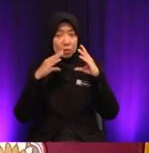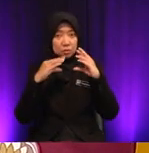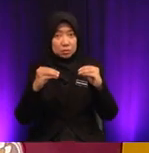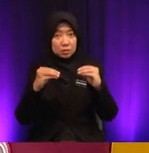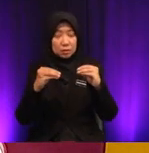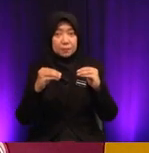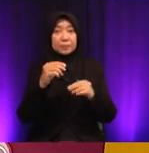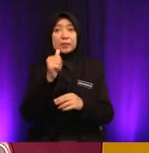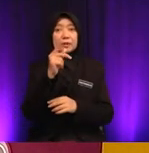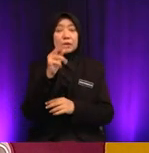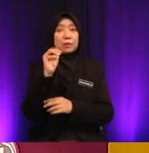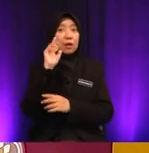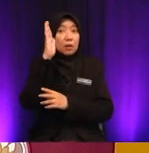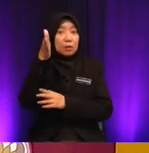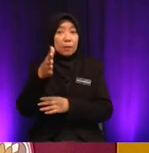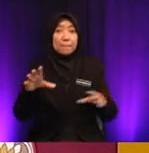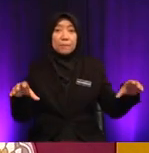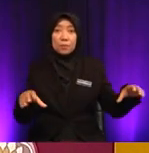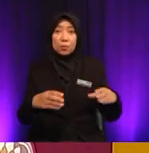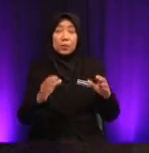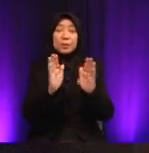aku mah akan buat